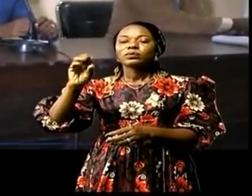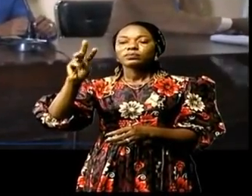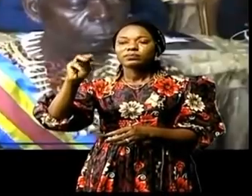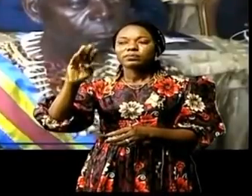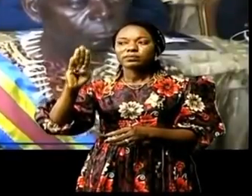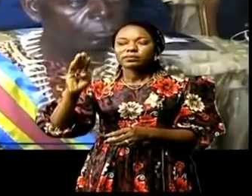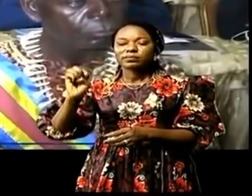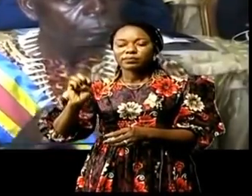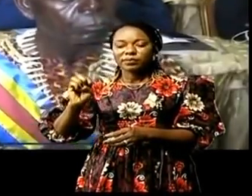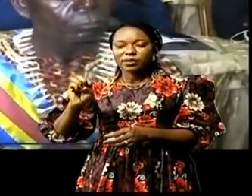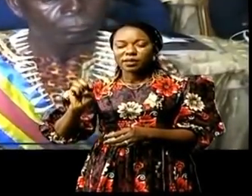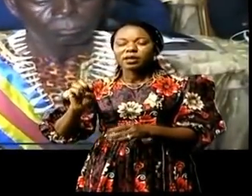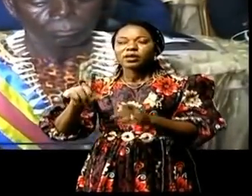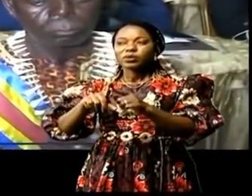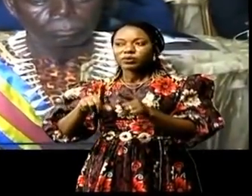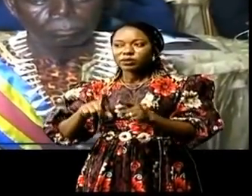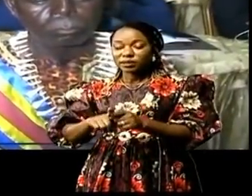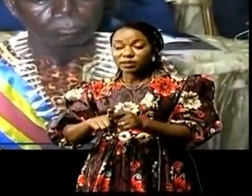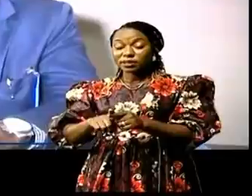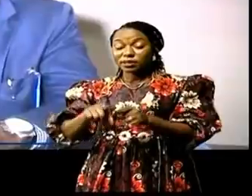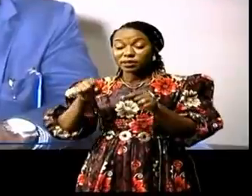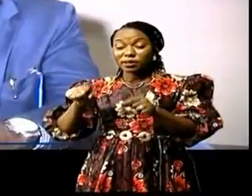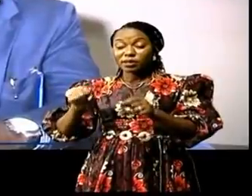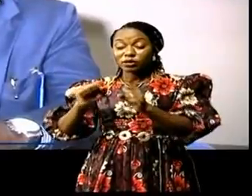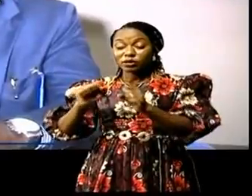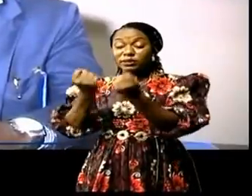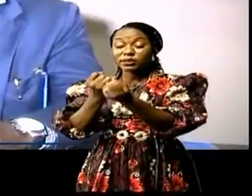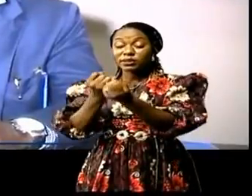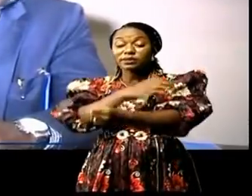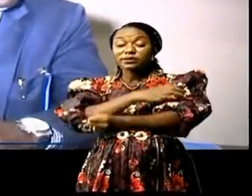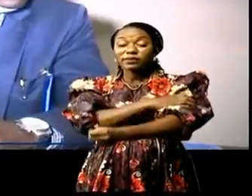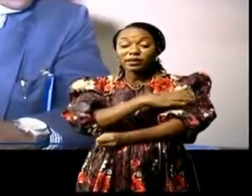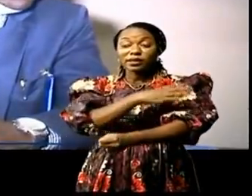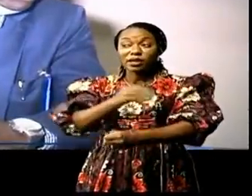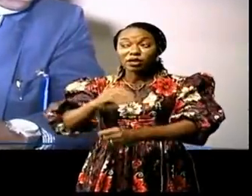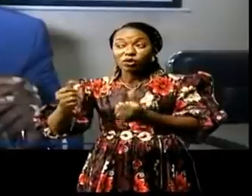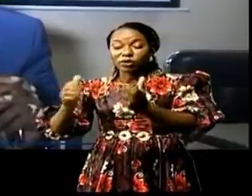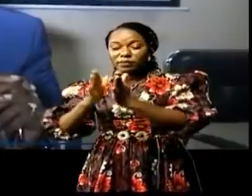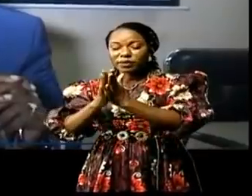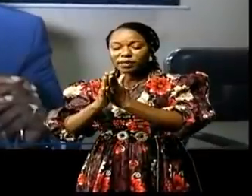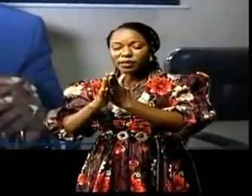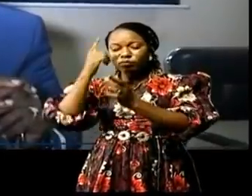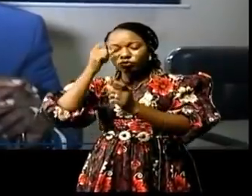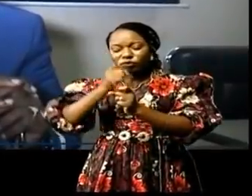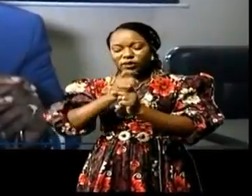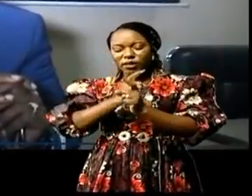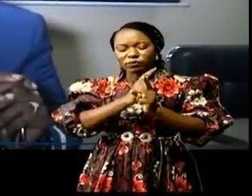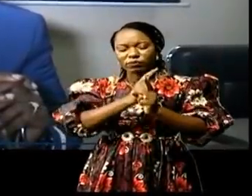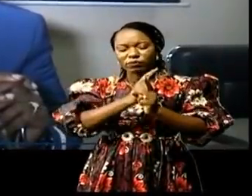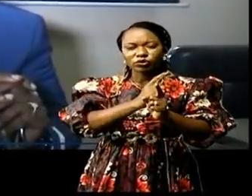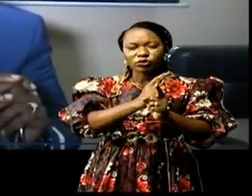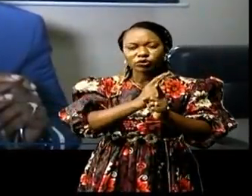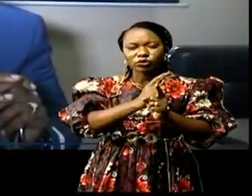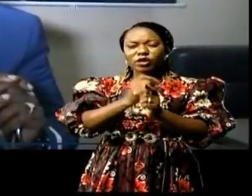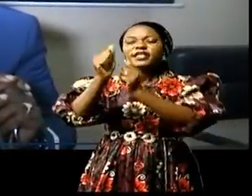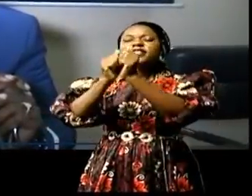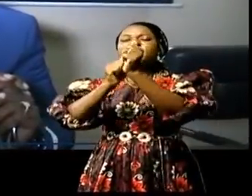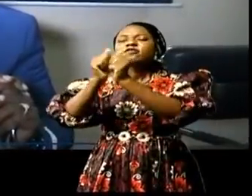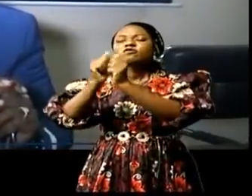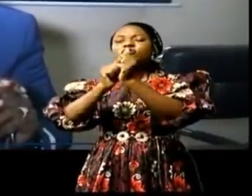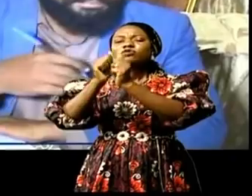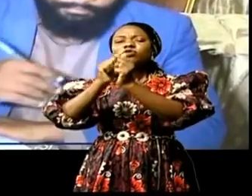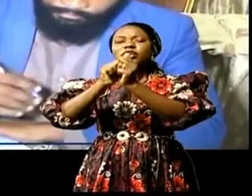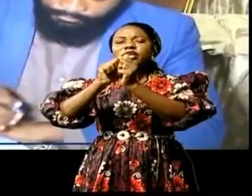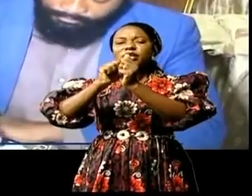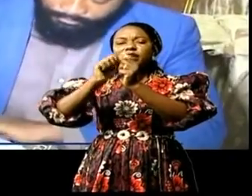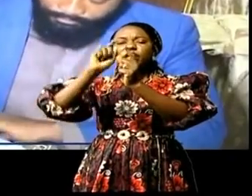stratégique post-COP26 de la société civile et des confessions religieuses pour la protection des forêts tropicales, du climat et des